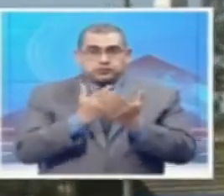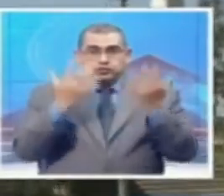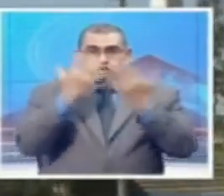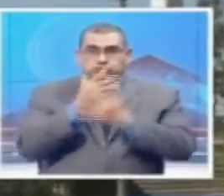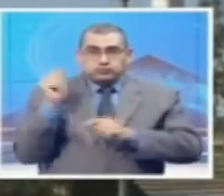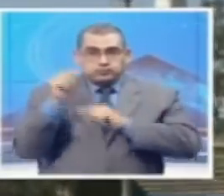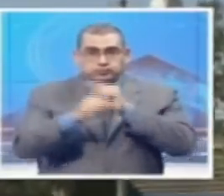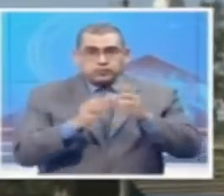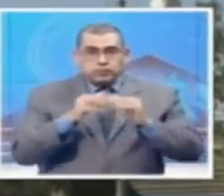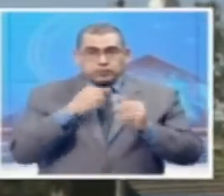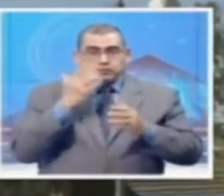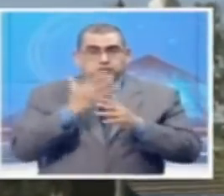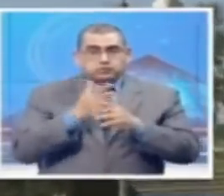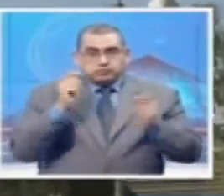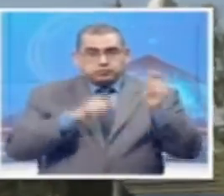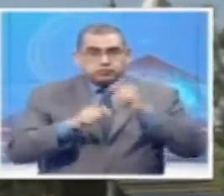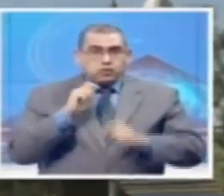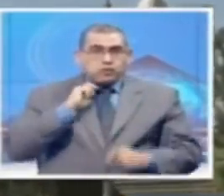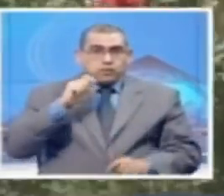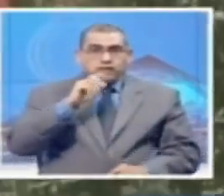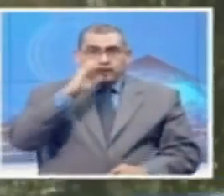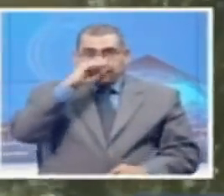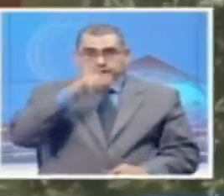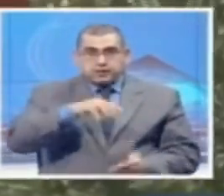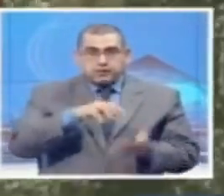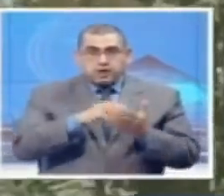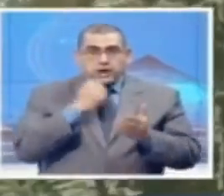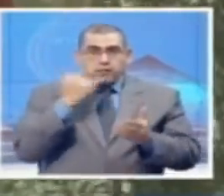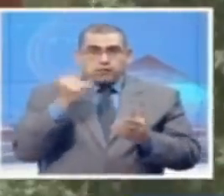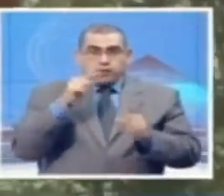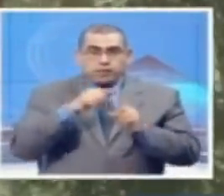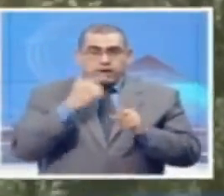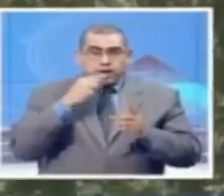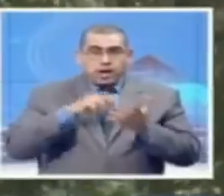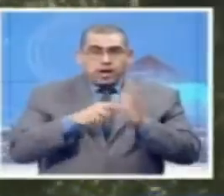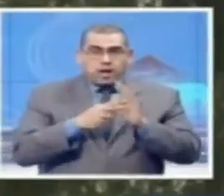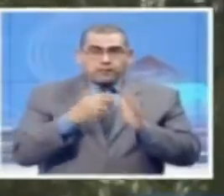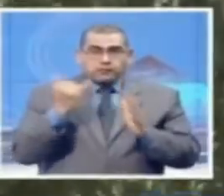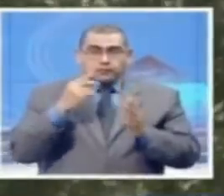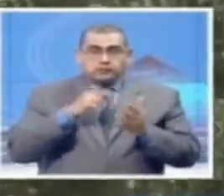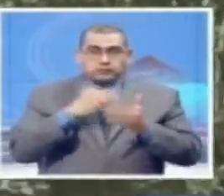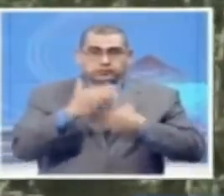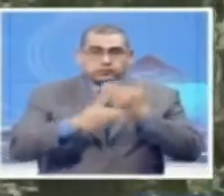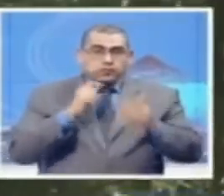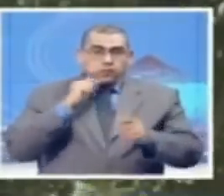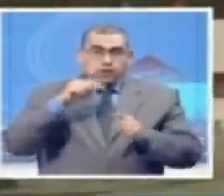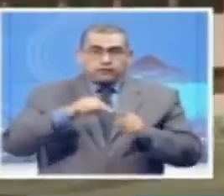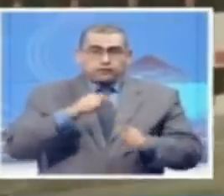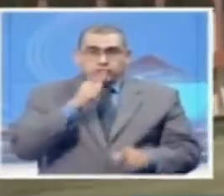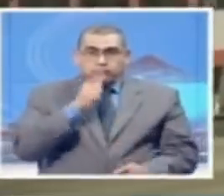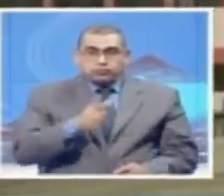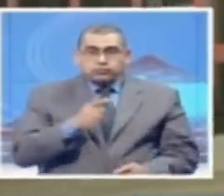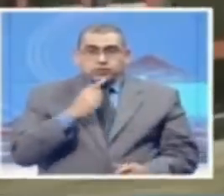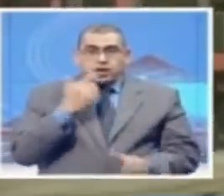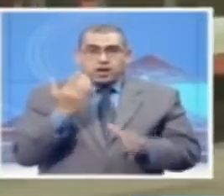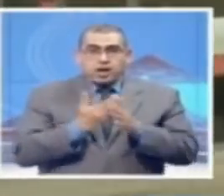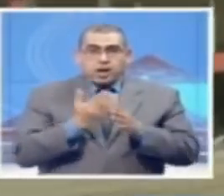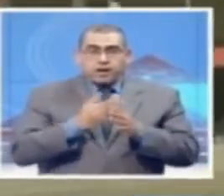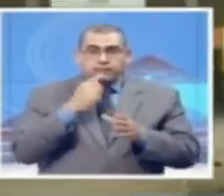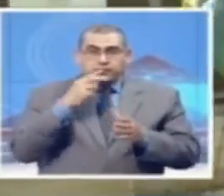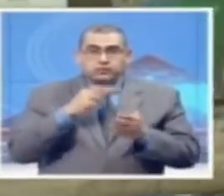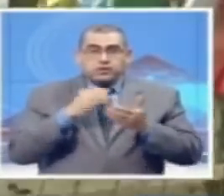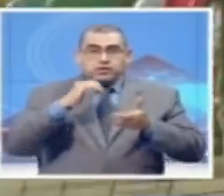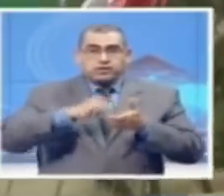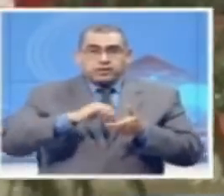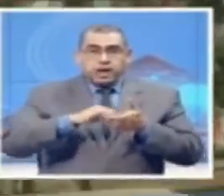ومشروعات صناعية كبرى بمحافظة الجيزة، كانت أهم ما سعى إليه القائمون بالمحافظة، وذلك بالتنسيق